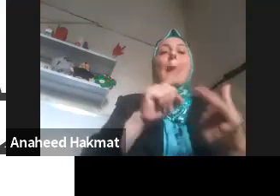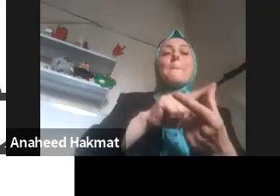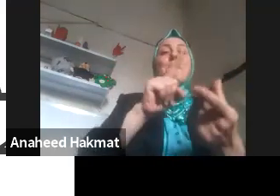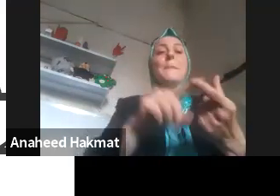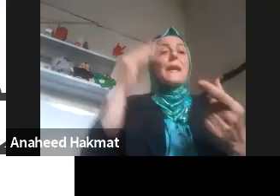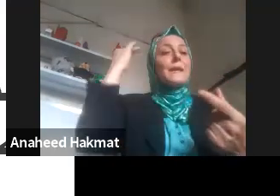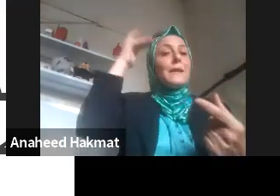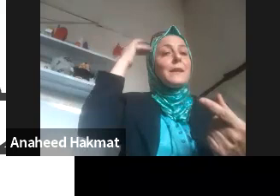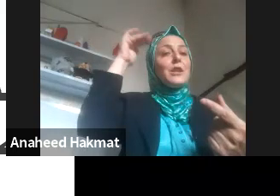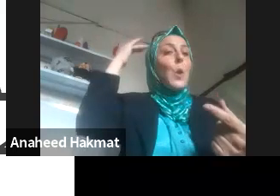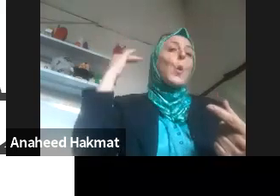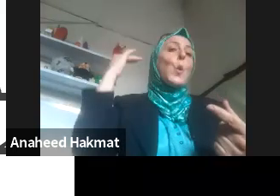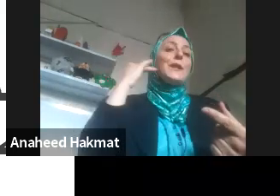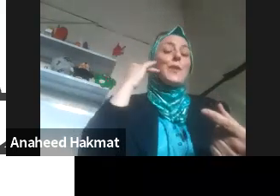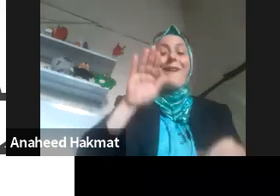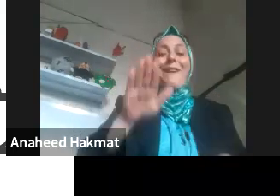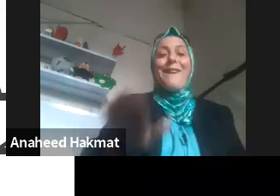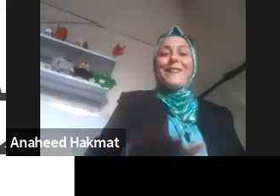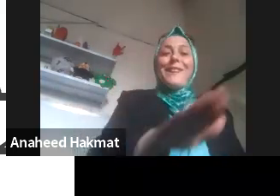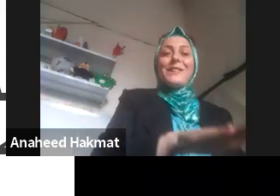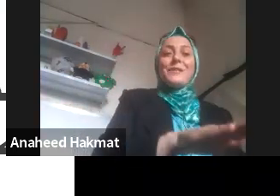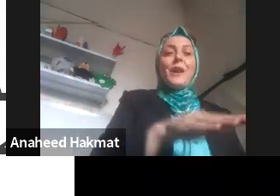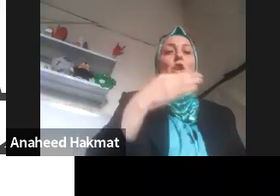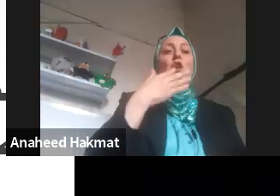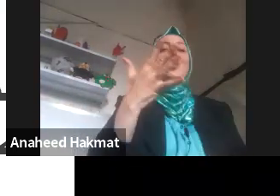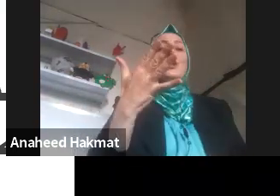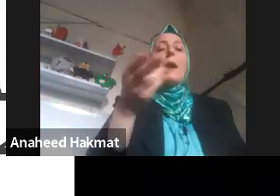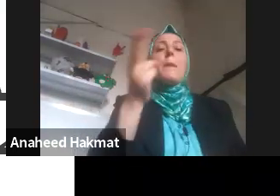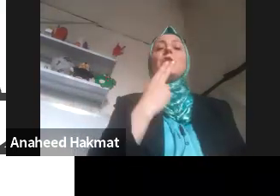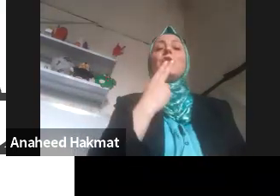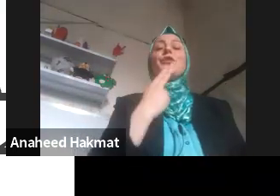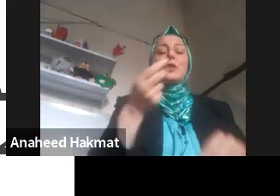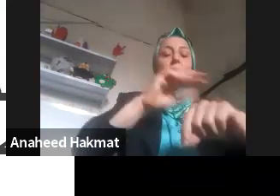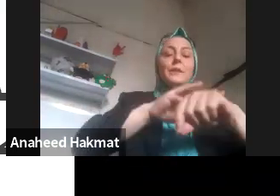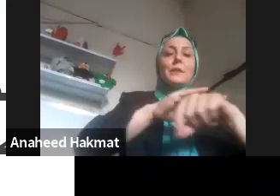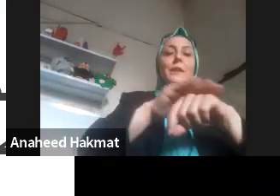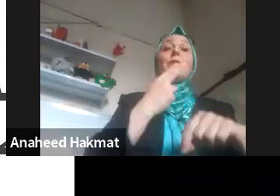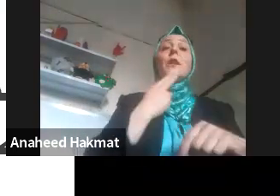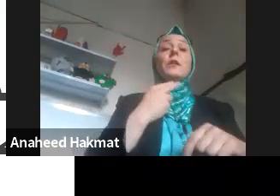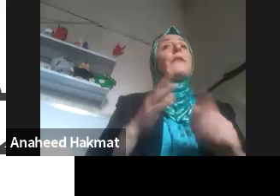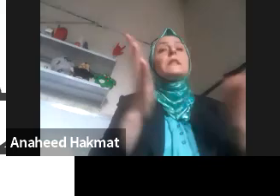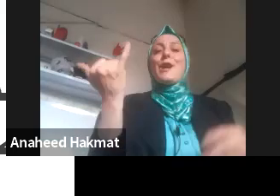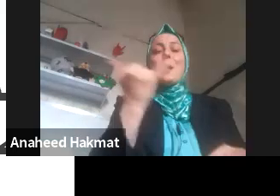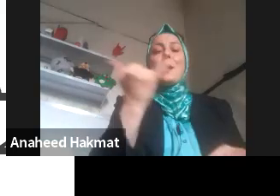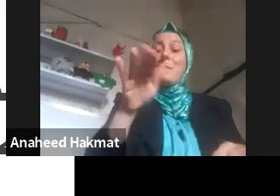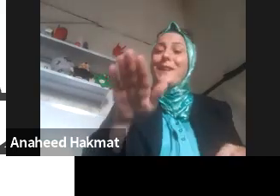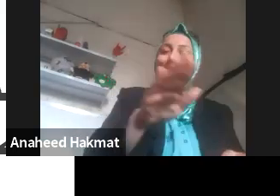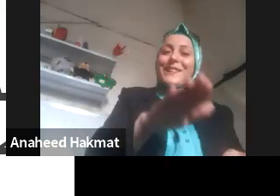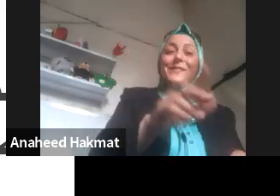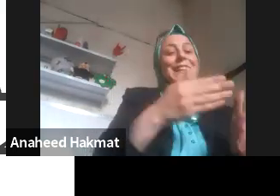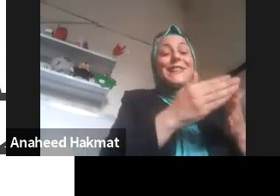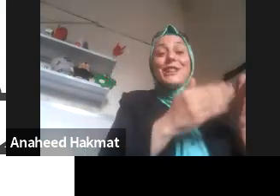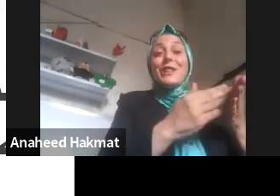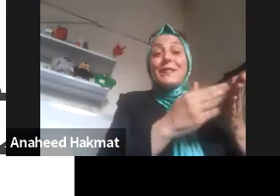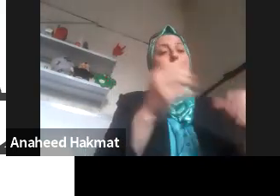حول التعقيم والصحة والتغذية والنظافة. مهم كثير أنه الأطفال يكونوا جزء من هاي العملية، على حد سواء